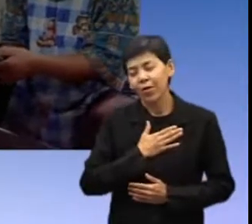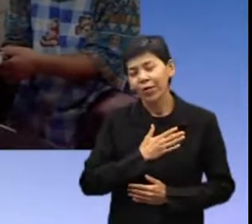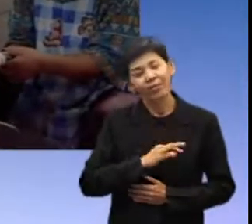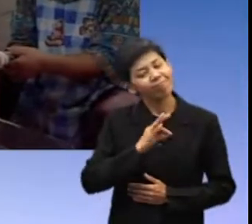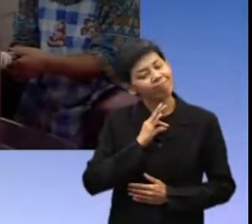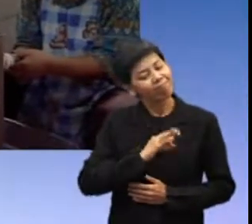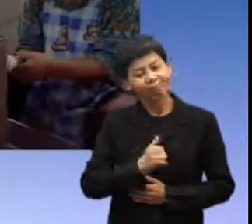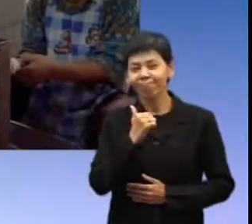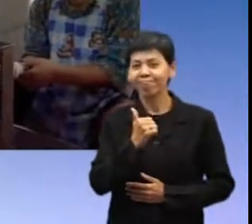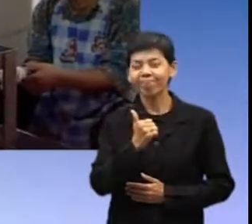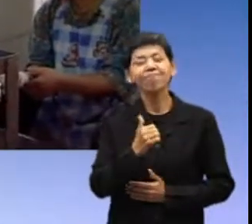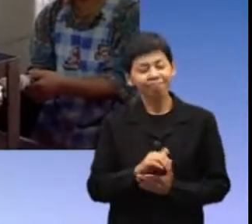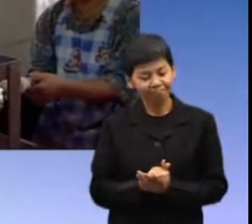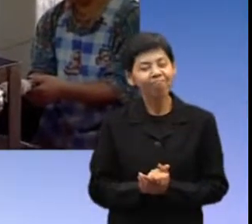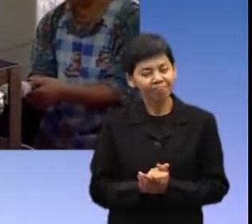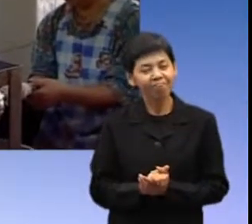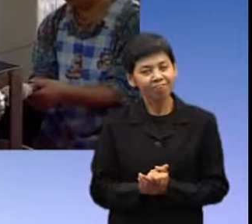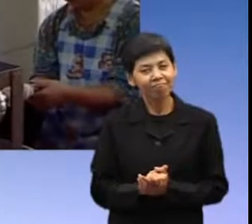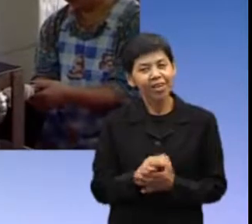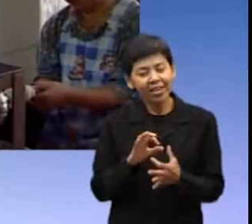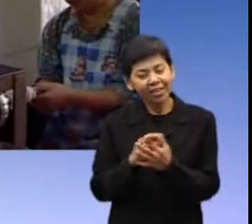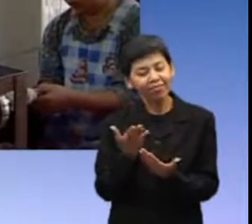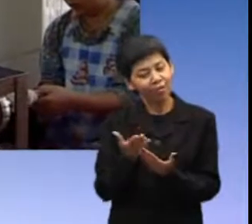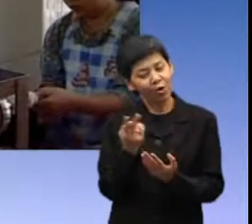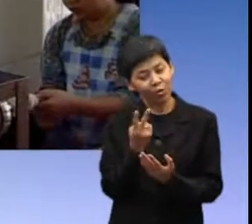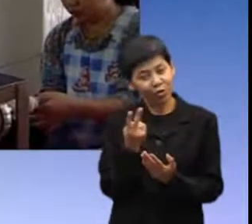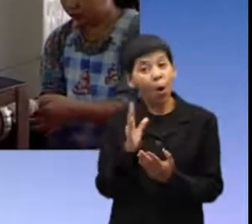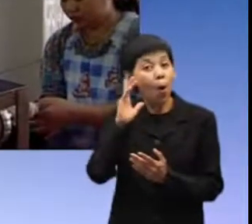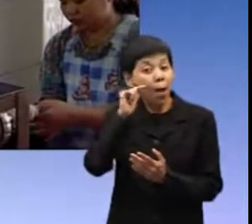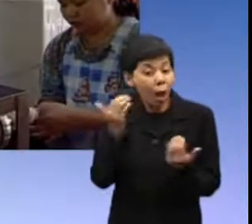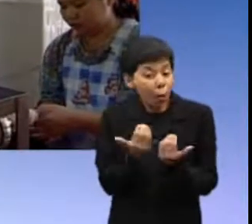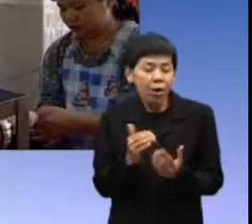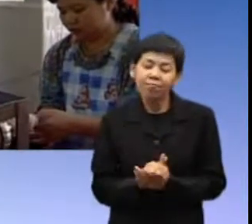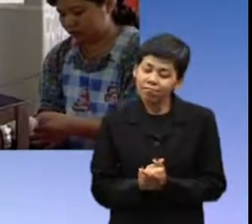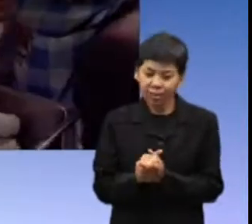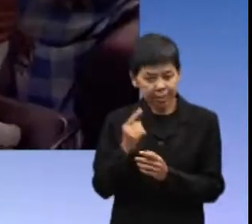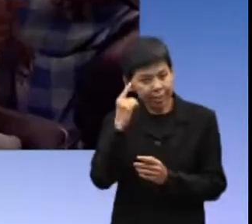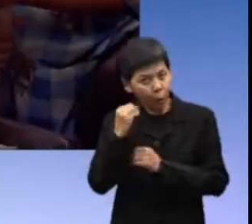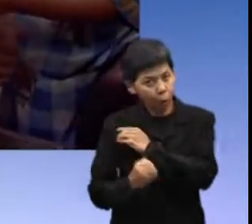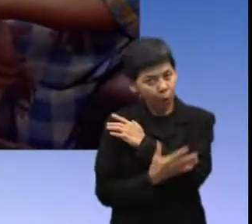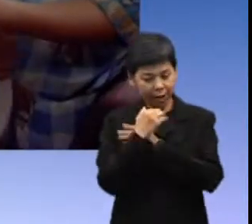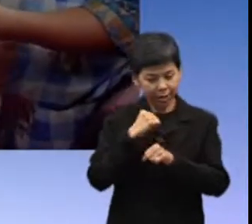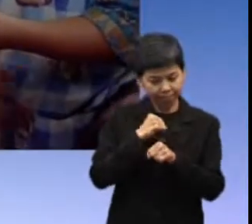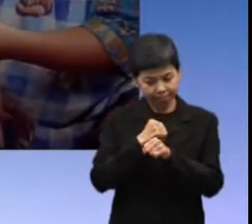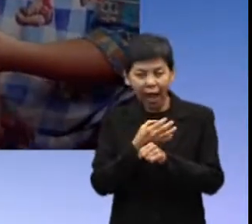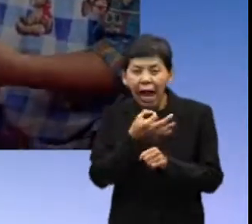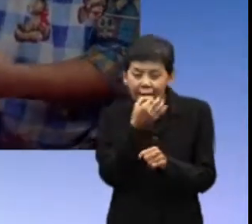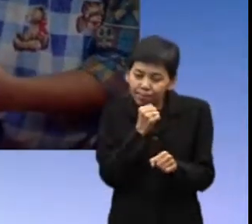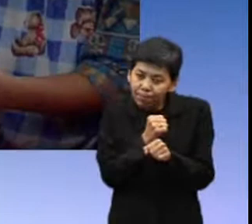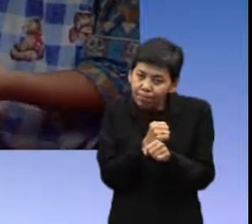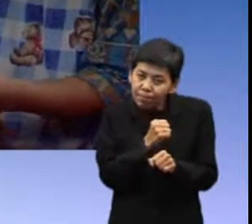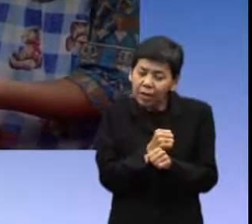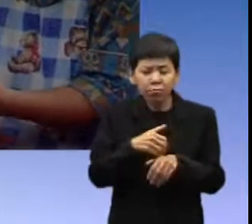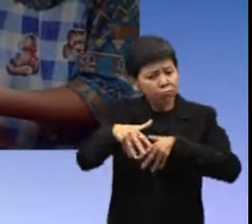ลื้มใจไปกับความสำเร็จของคุณสุปราณีกับคุณชวนพิษ2คนแม่ลูกที่ช่วยสร้างโอกาสในการทำมาห